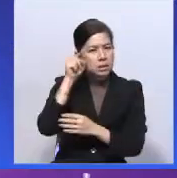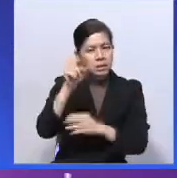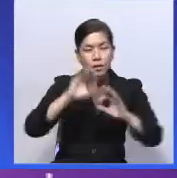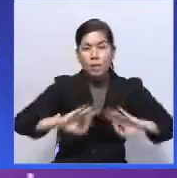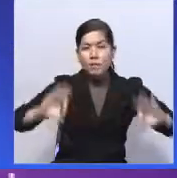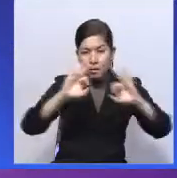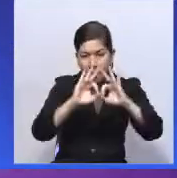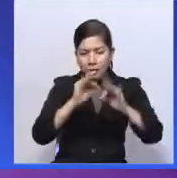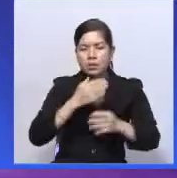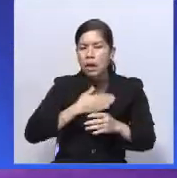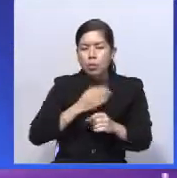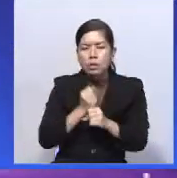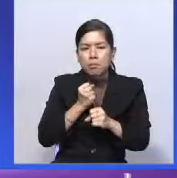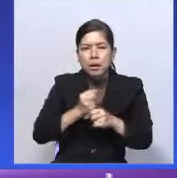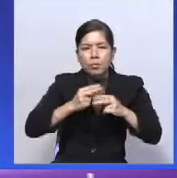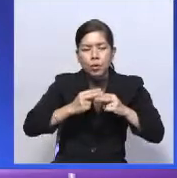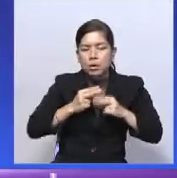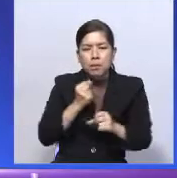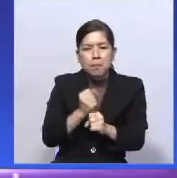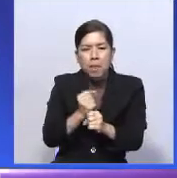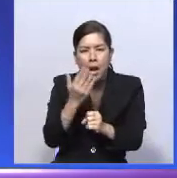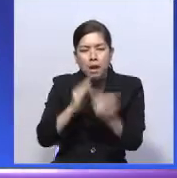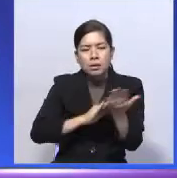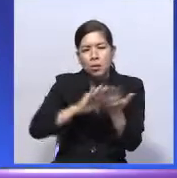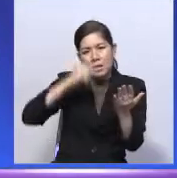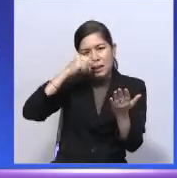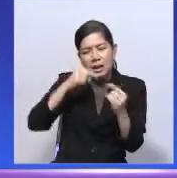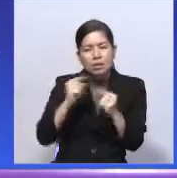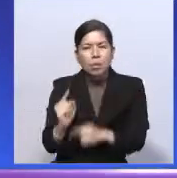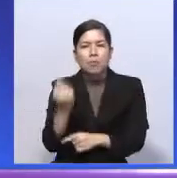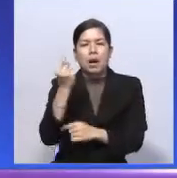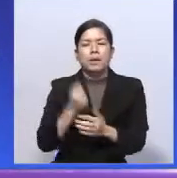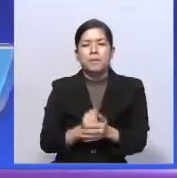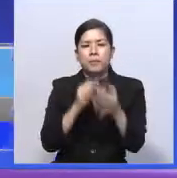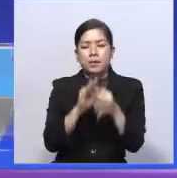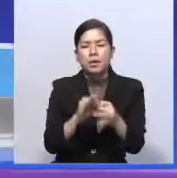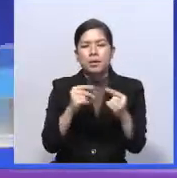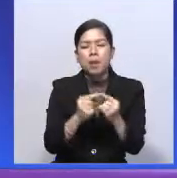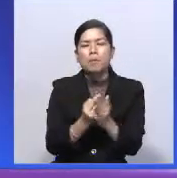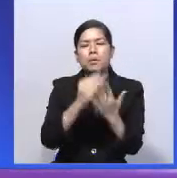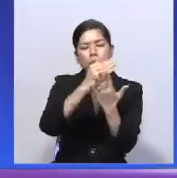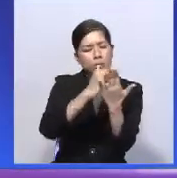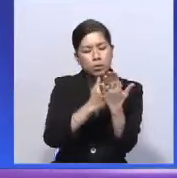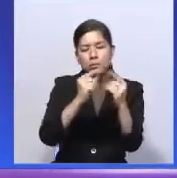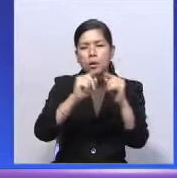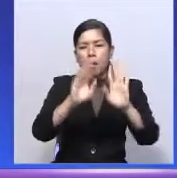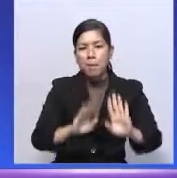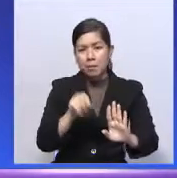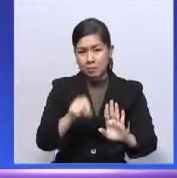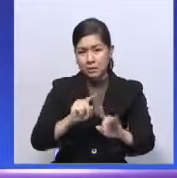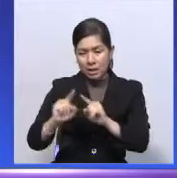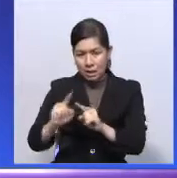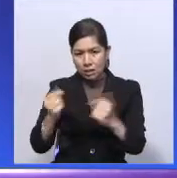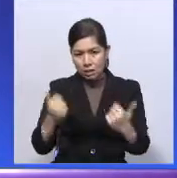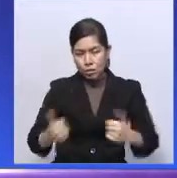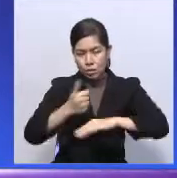และเราทำคนเดียวไม่ได้เพราะว่าเรายังเป็นประเทศใหม่สำหรับเรื่องเทคโนโลยีเหล่านี้ท่านรัฐมนตรีกระทรวงดิจิทัล